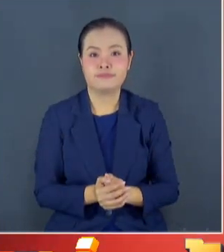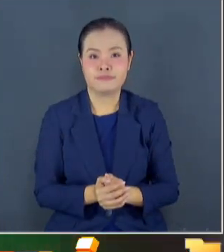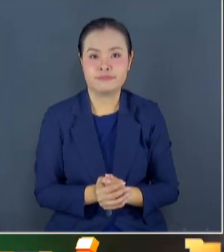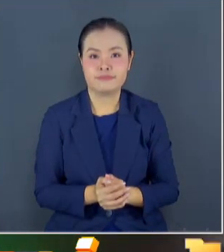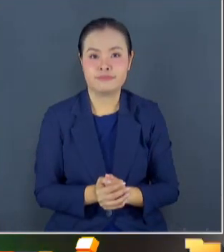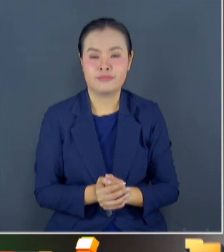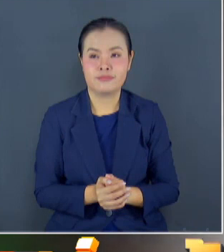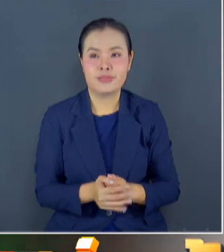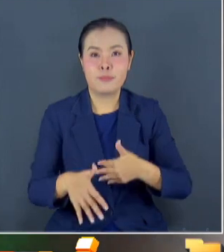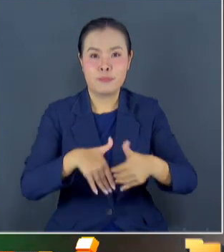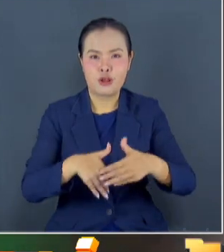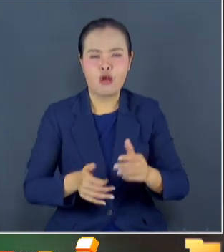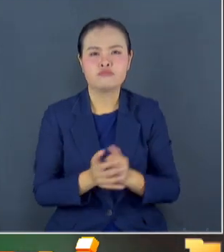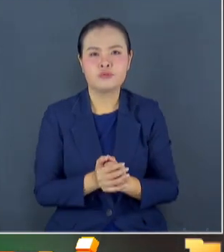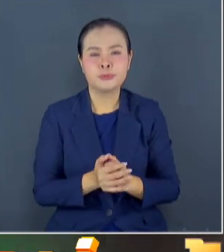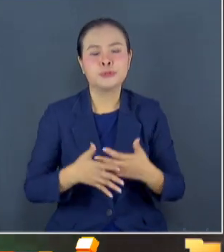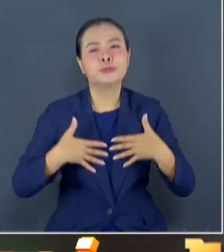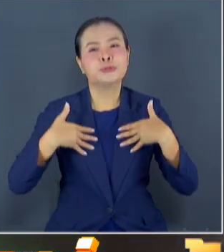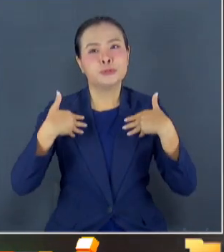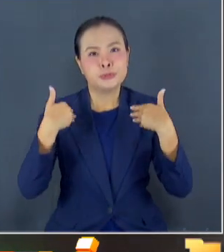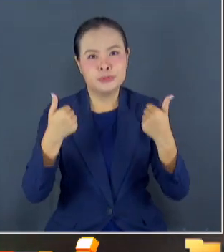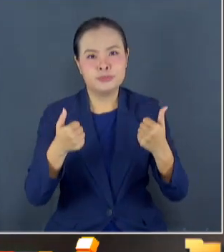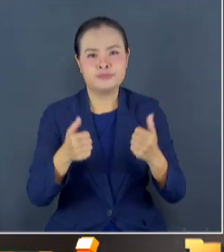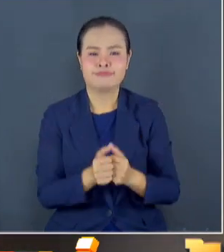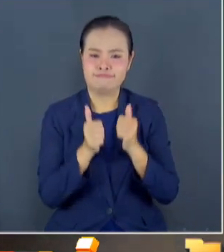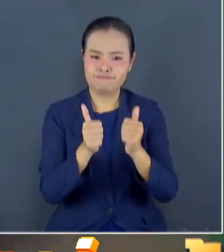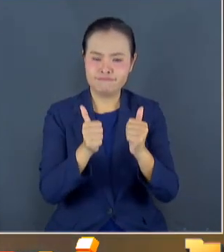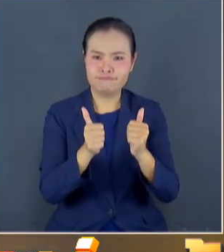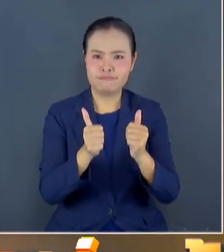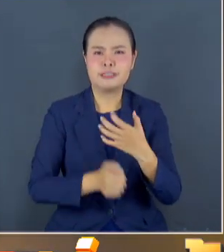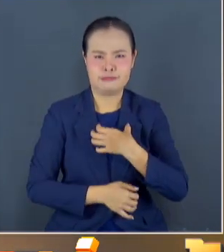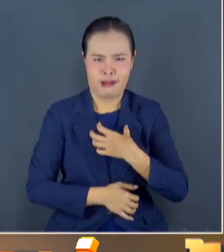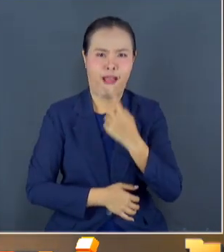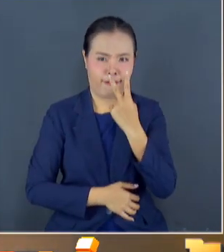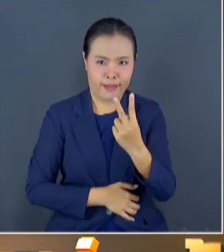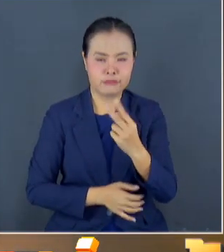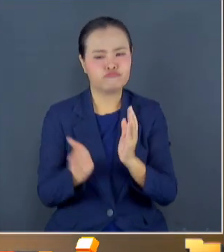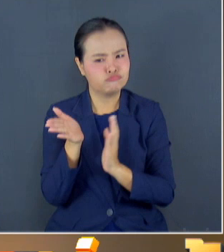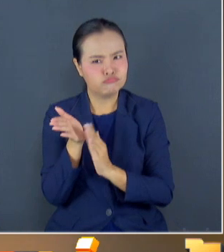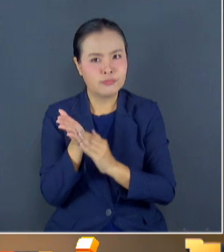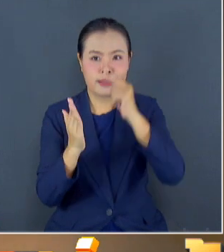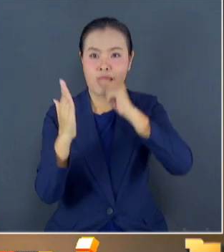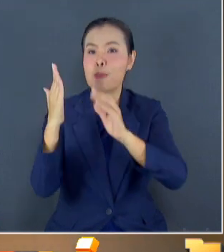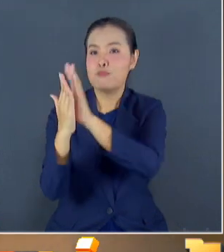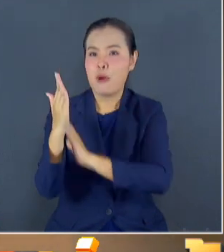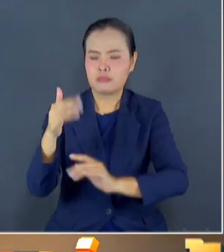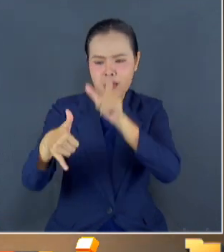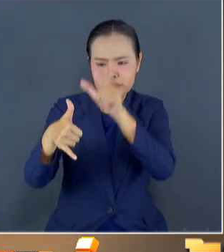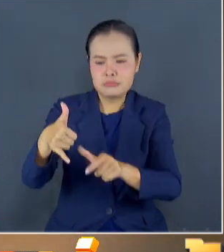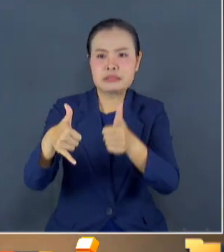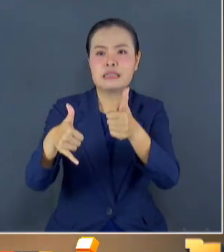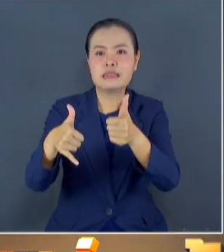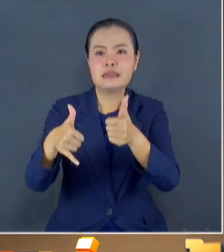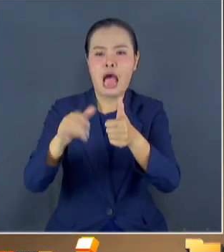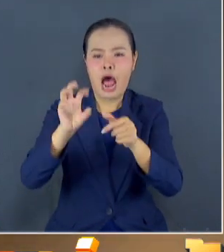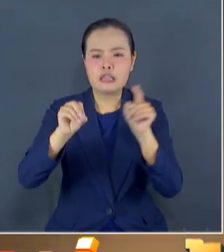สิ่งที่ประชาชนชื่นใจแล้วก็บอกเลยนี่สิเป็นสิ่งที่ประชาชนชื่นใจแล้วก็อยากจะเห็นแล้วก็อยากให้ประเทศไทยมีตำรวจดีๆแบบนี้สักครึ่งนึง